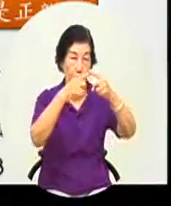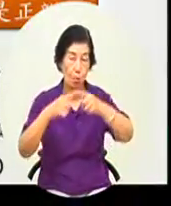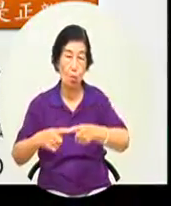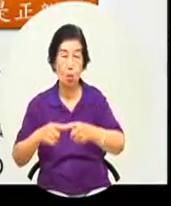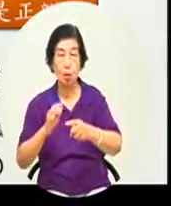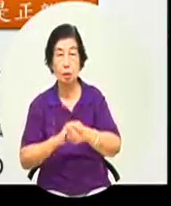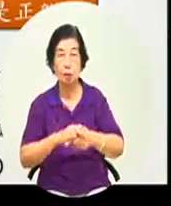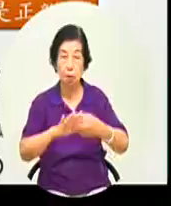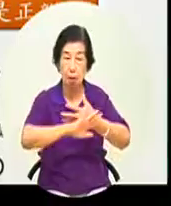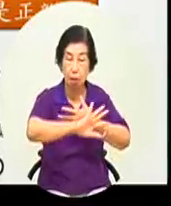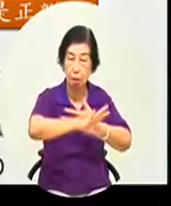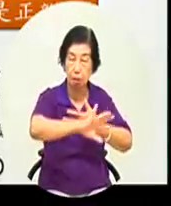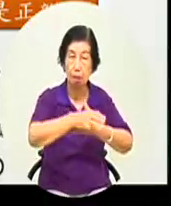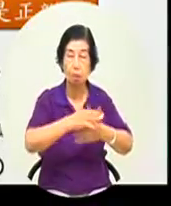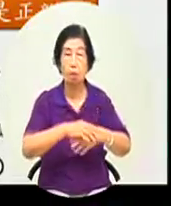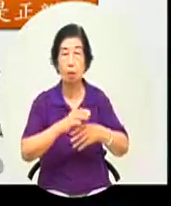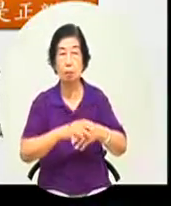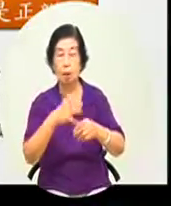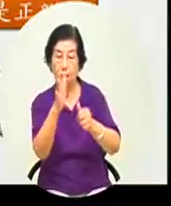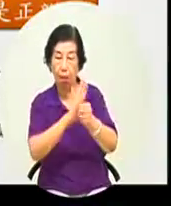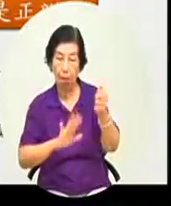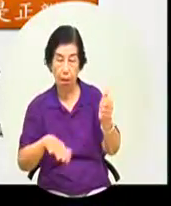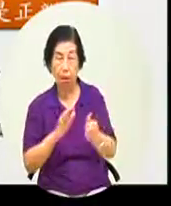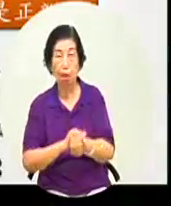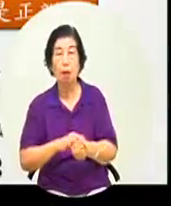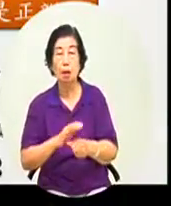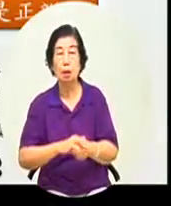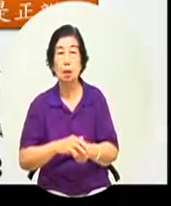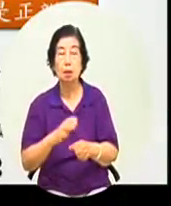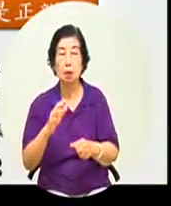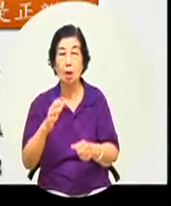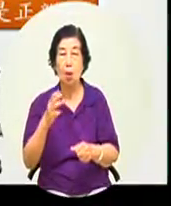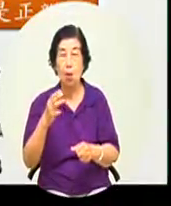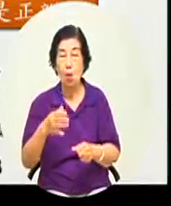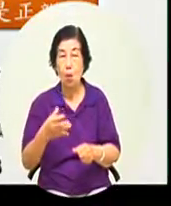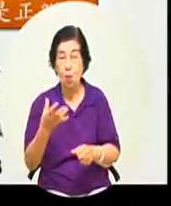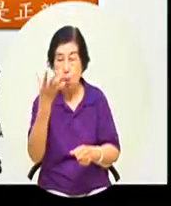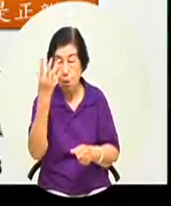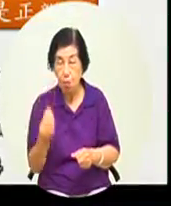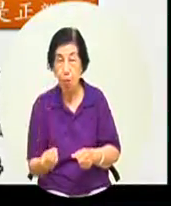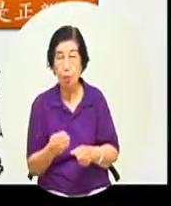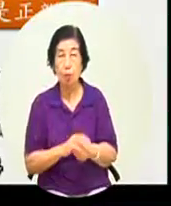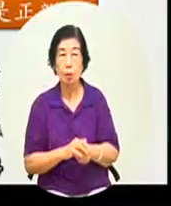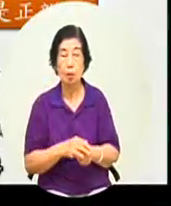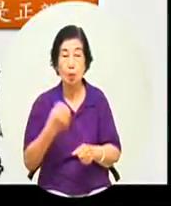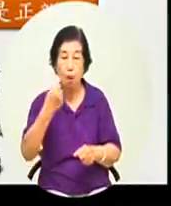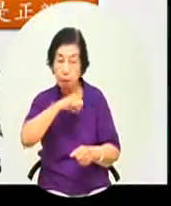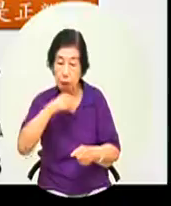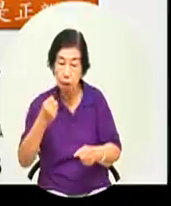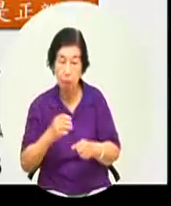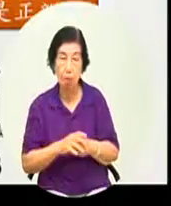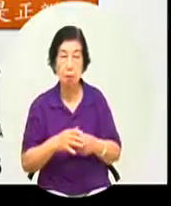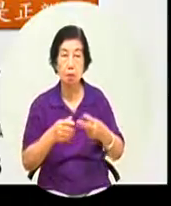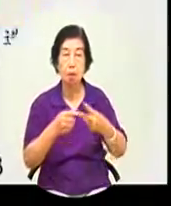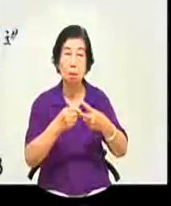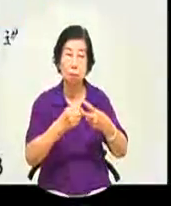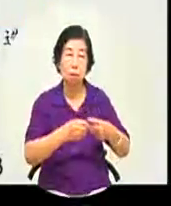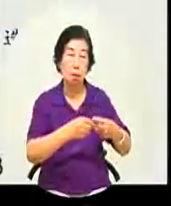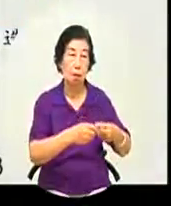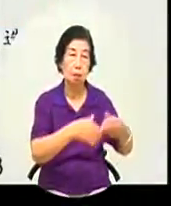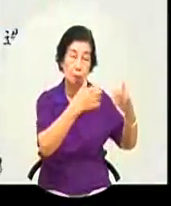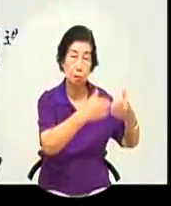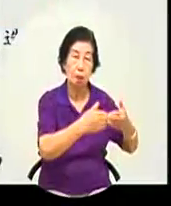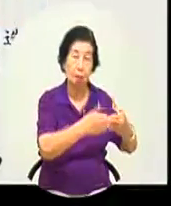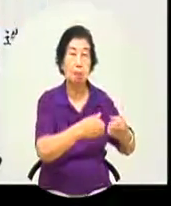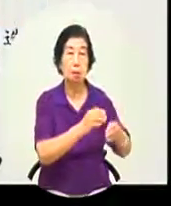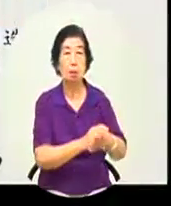字又那么高，譬如说国内的旅客还有大陆客，这些数字影响那么高，那